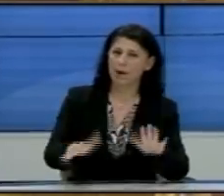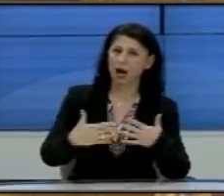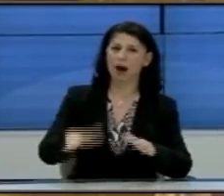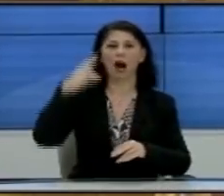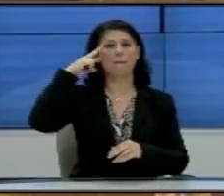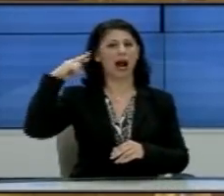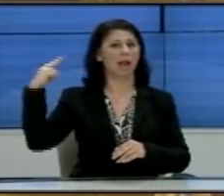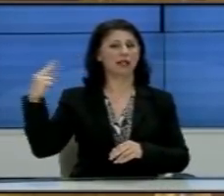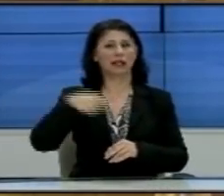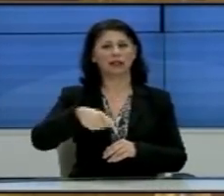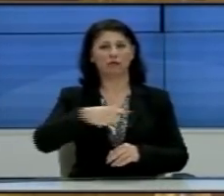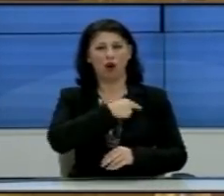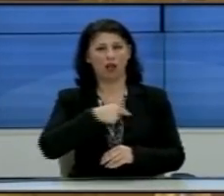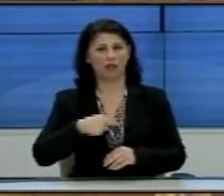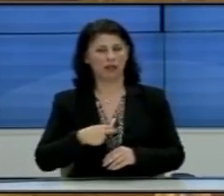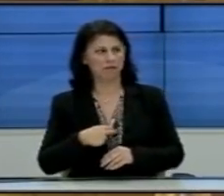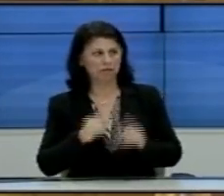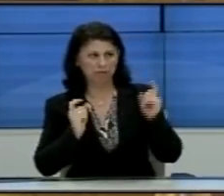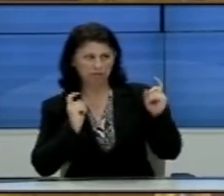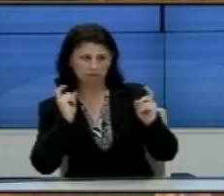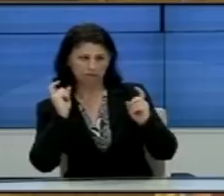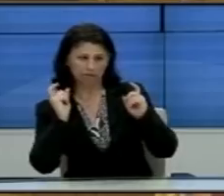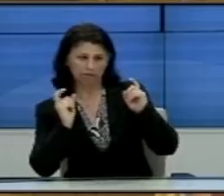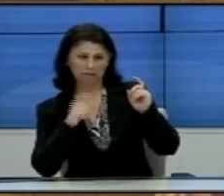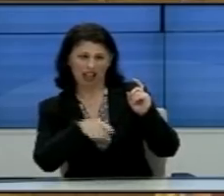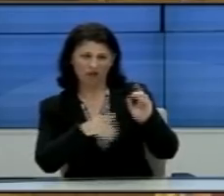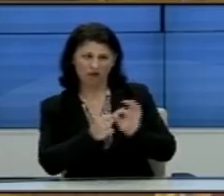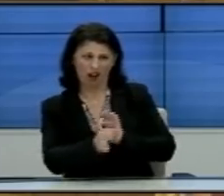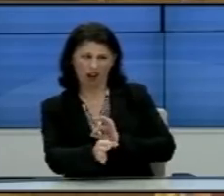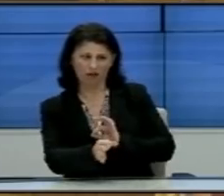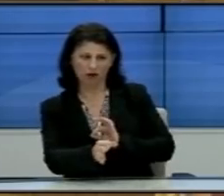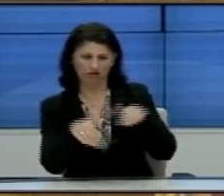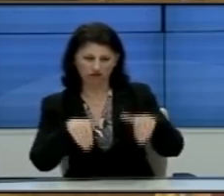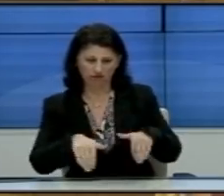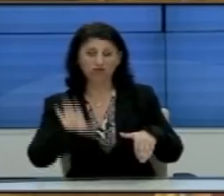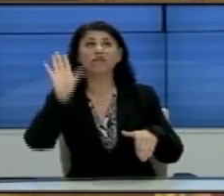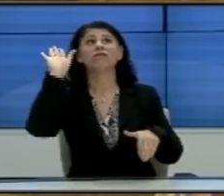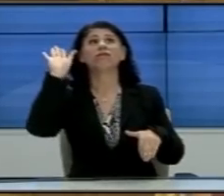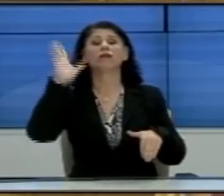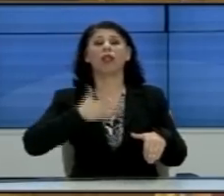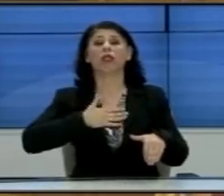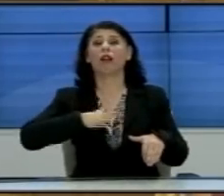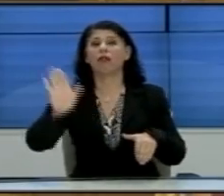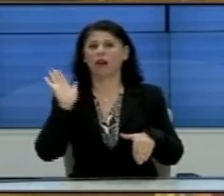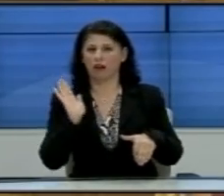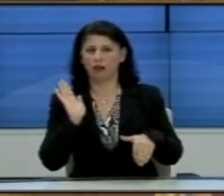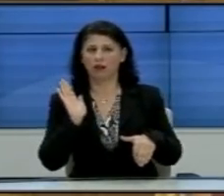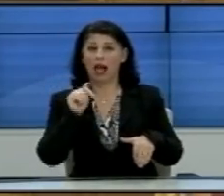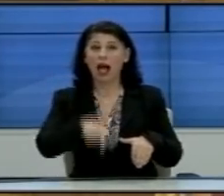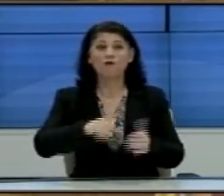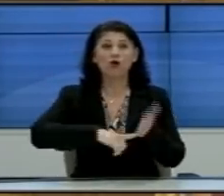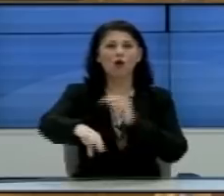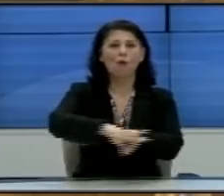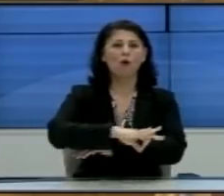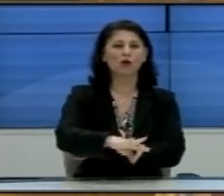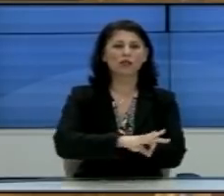πανεπιστημιακοί καθηγητές δεν φαίνονται διατεθειμένοι να το εφαρμόσουν. Και πολύ καλά κάνουν. Το νομοσχέδιο αυτό θα